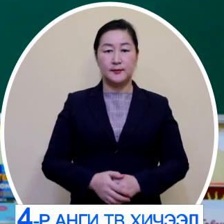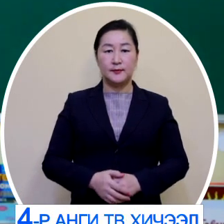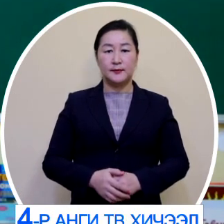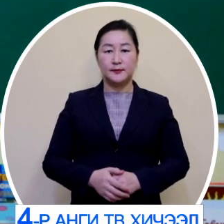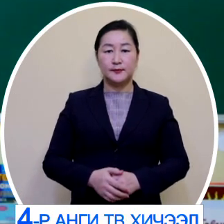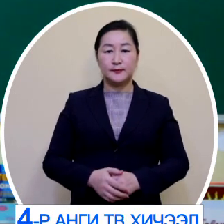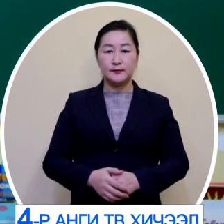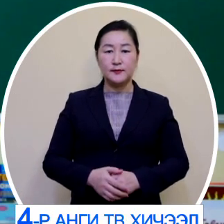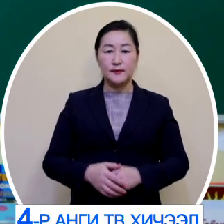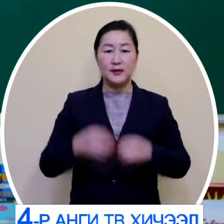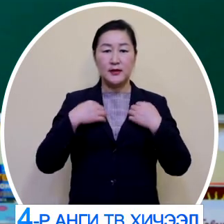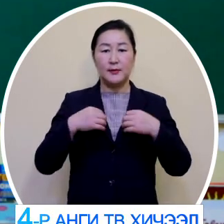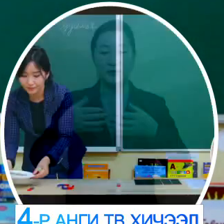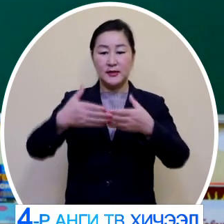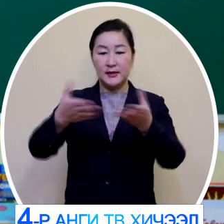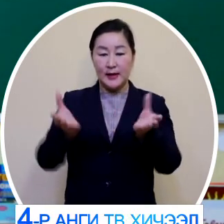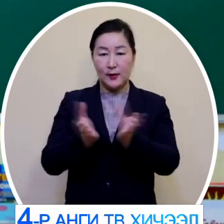За, багш